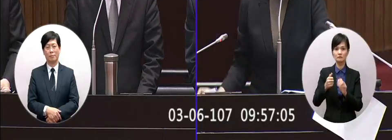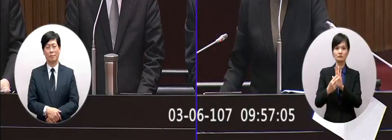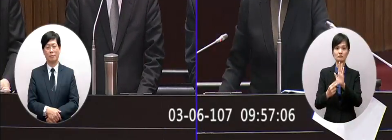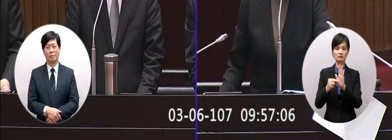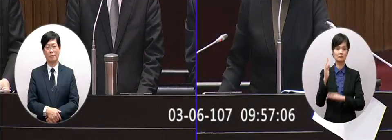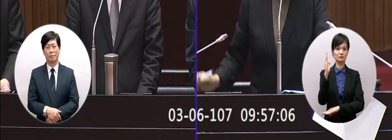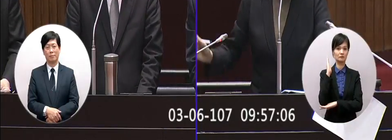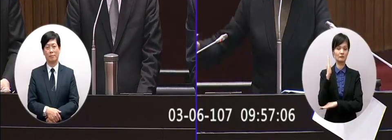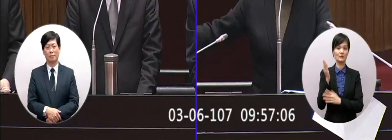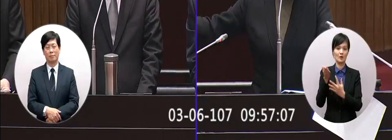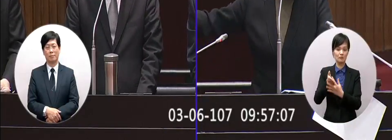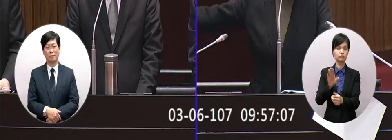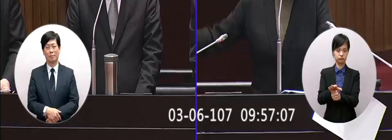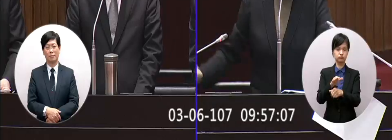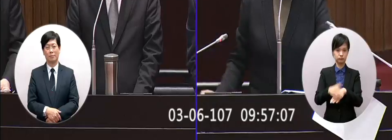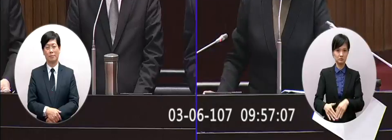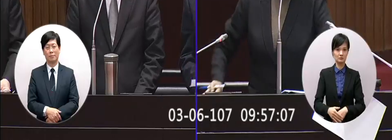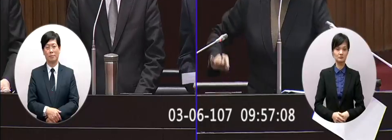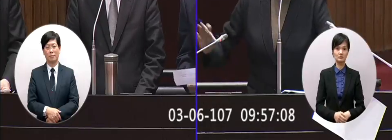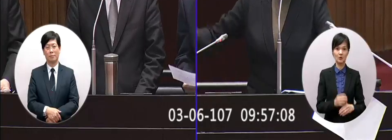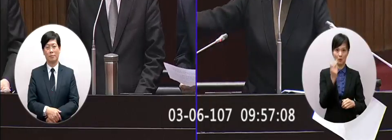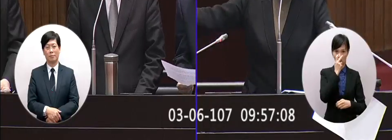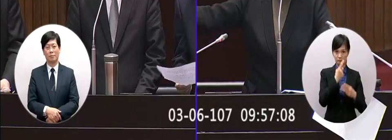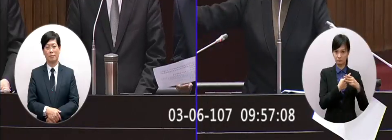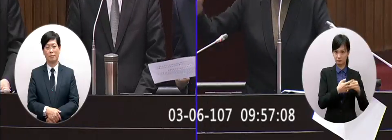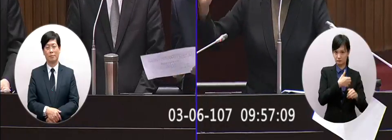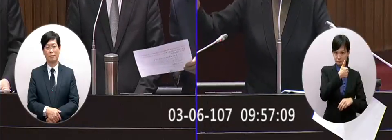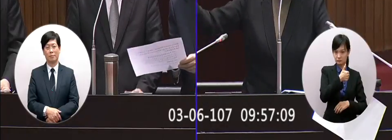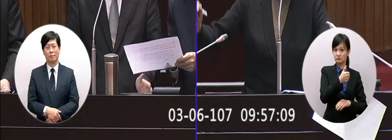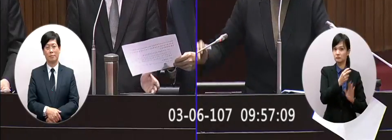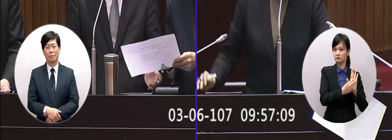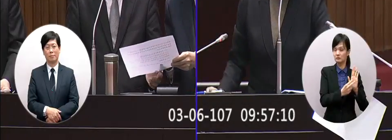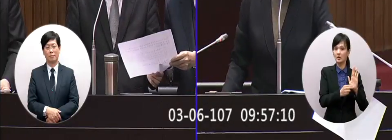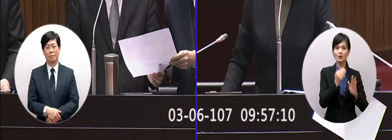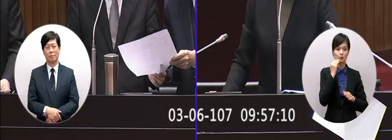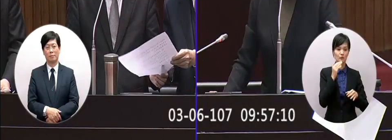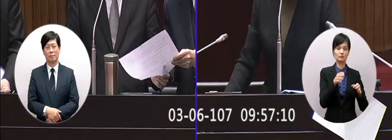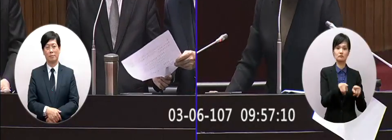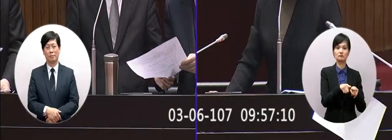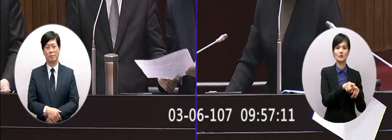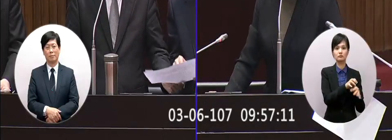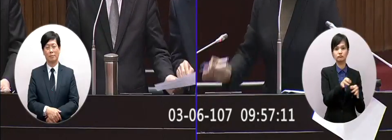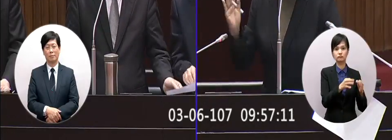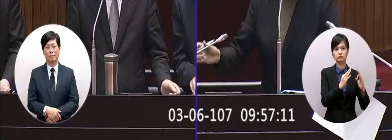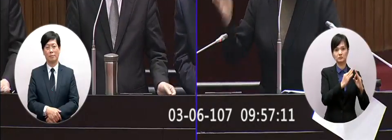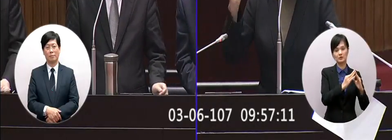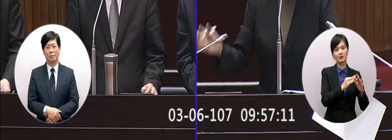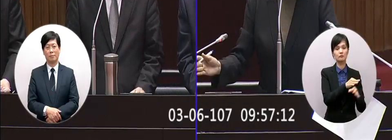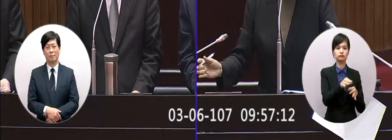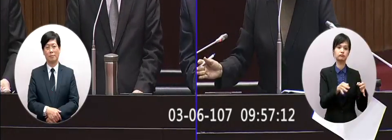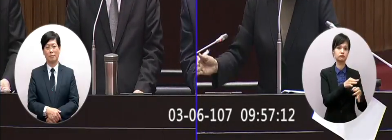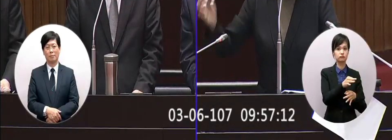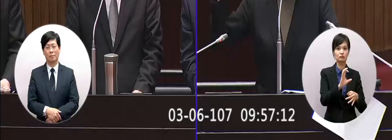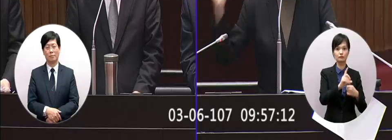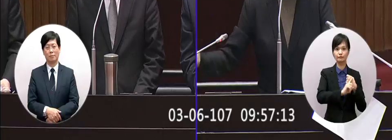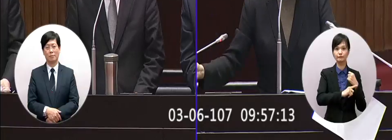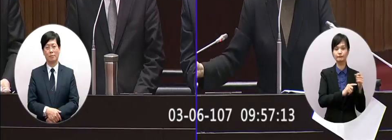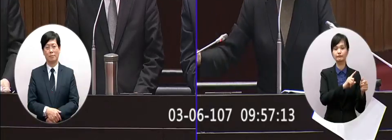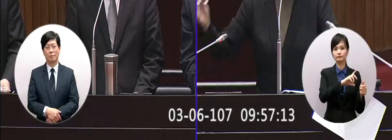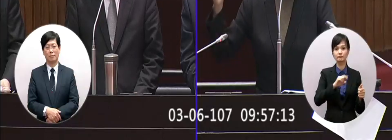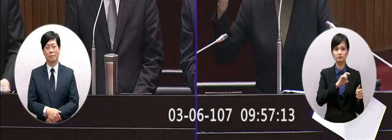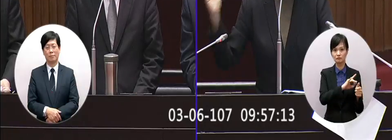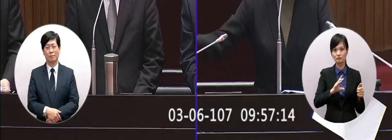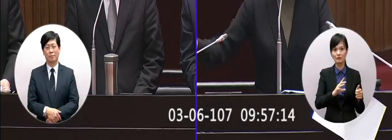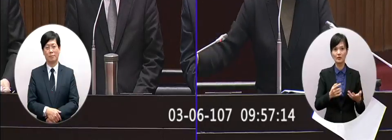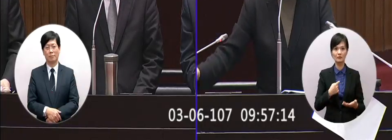定要介入，然后呢，顾大主委说，如果是商业银行以商业模式，我要请问一下，到底 ODA 是商